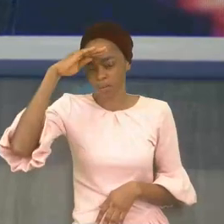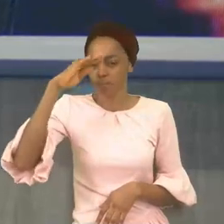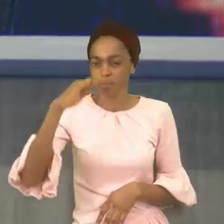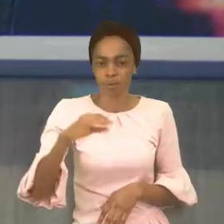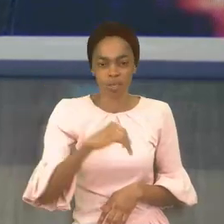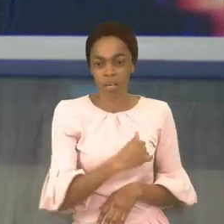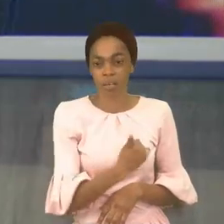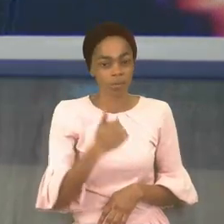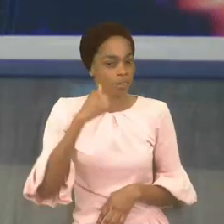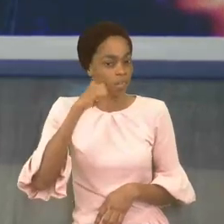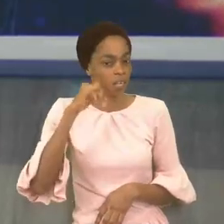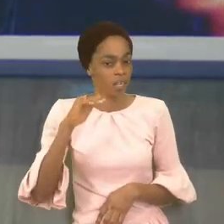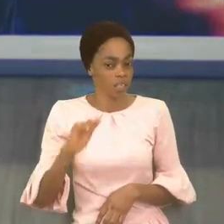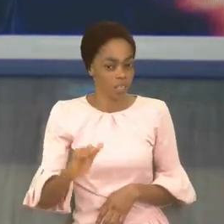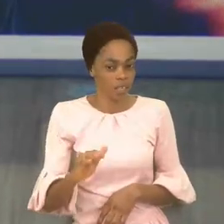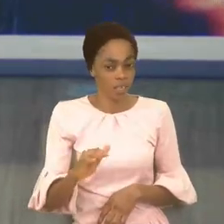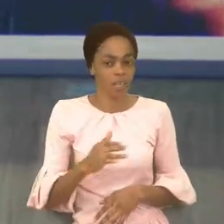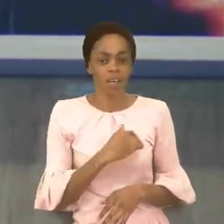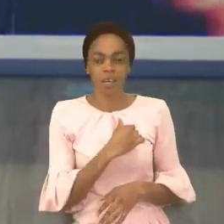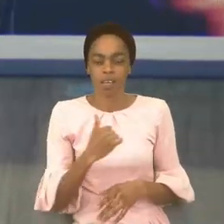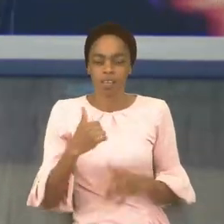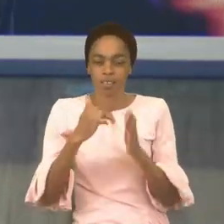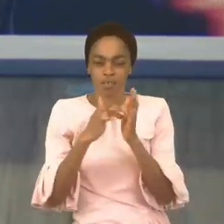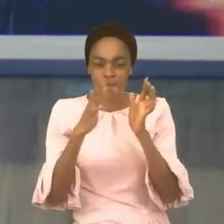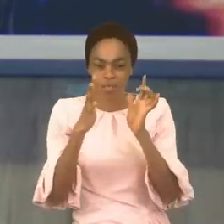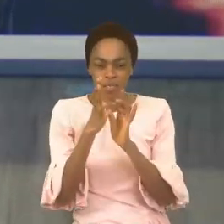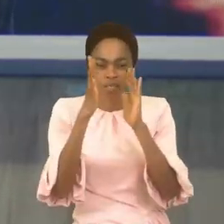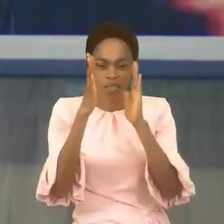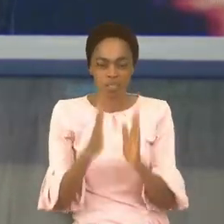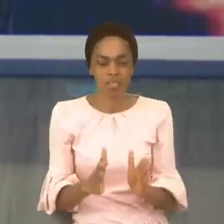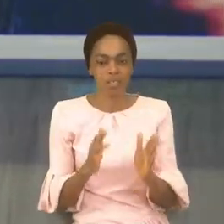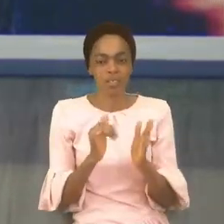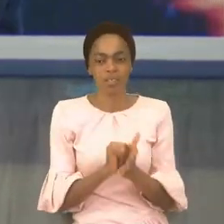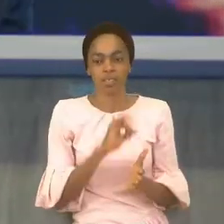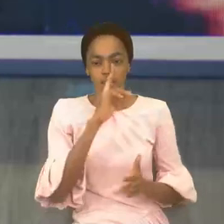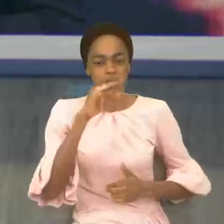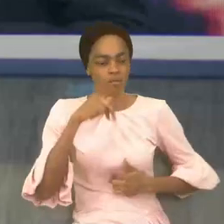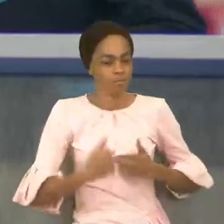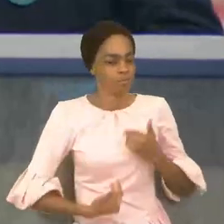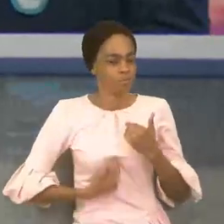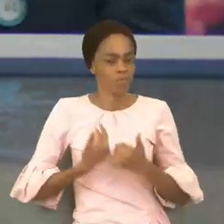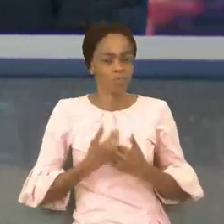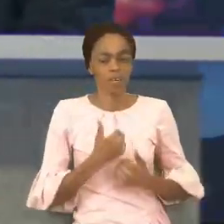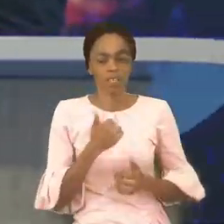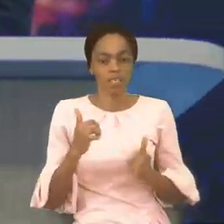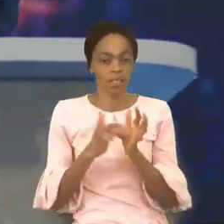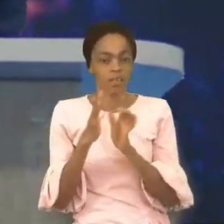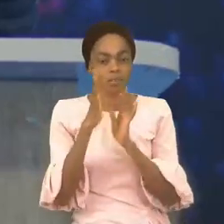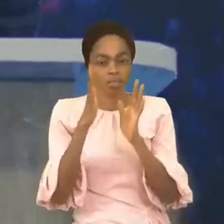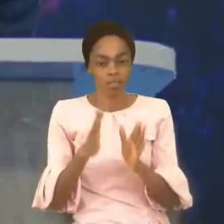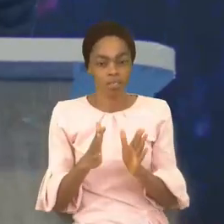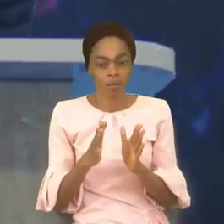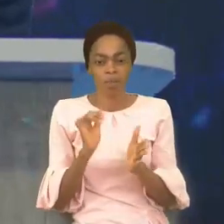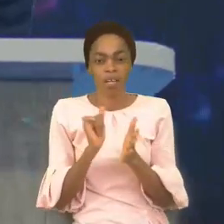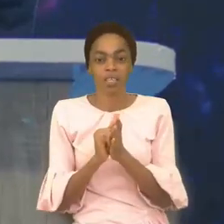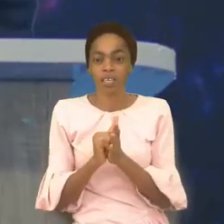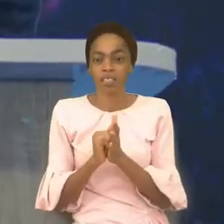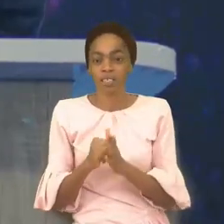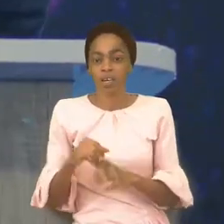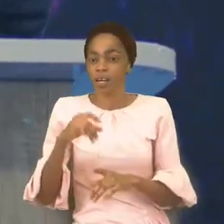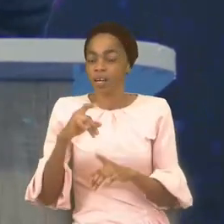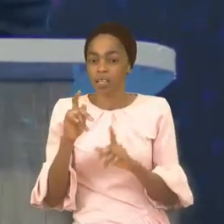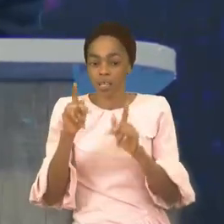autre fille, un chrétien, une chrétienne réveillée, un chrétien, une chrétienne dont la